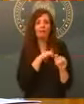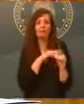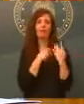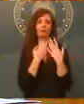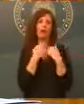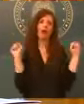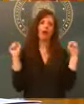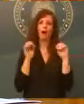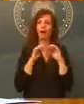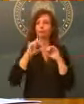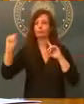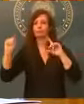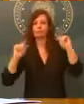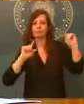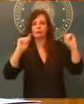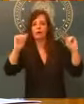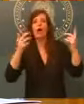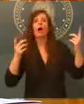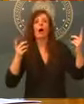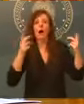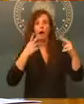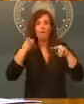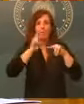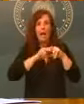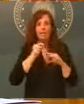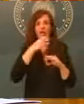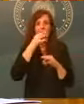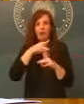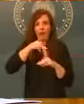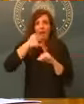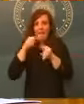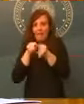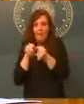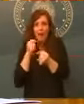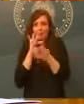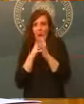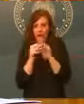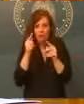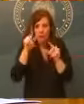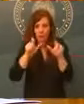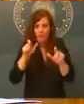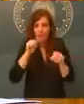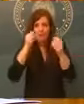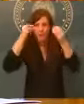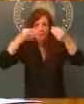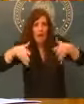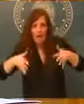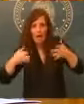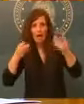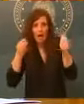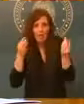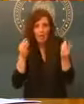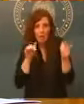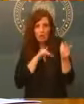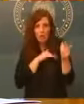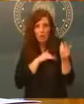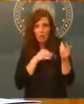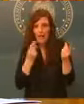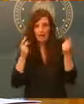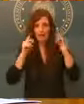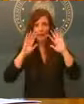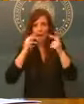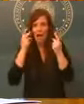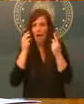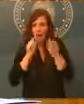strada. E allora poi abbiamo il fenomeno dei NIT. E non può un paese come l'Italia perdersi gli studenti per strada e